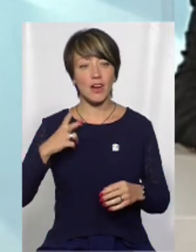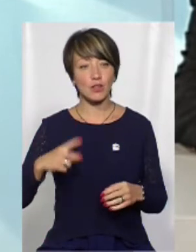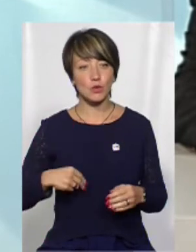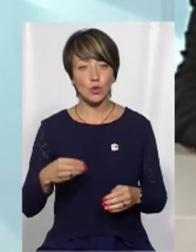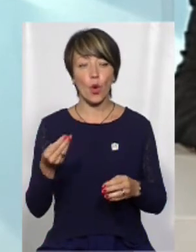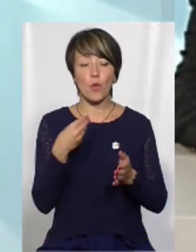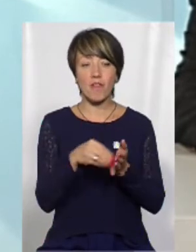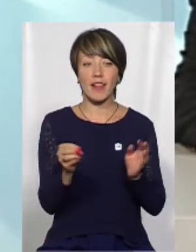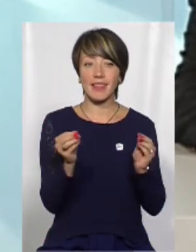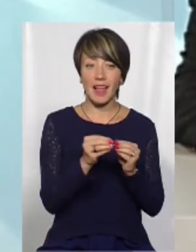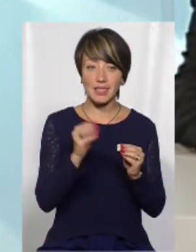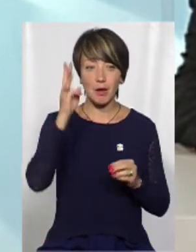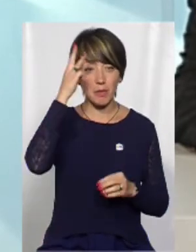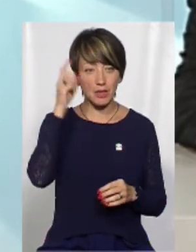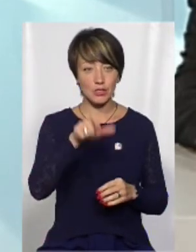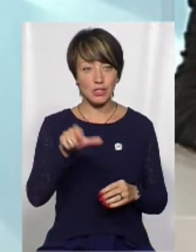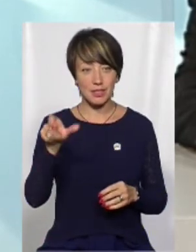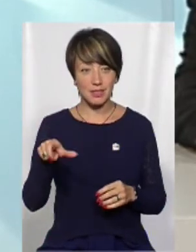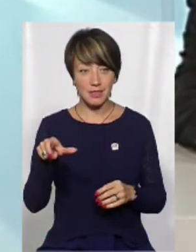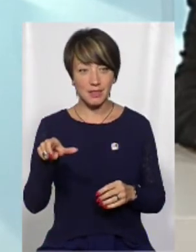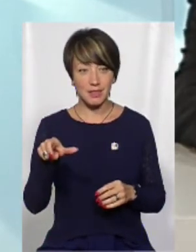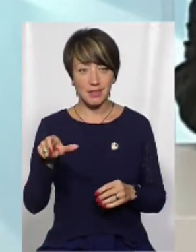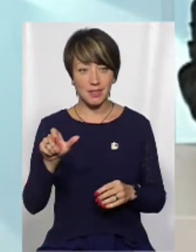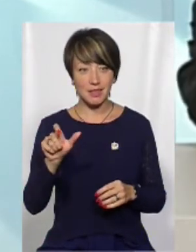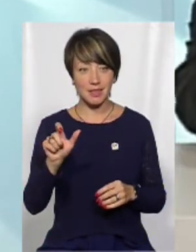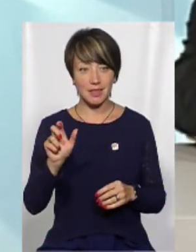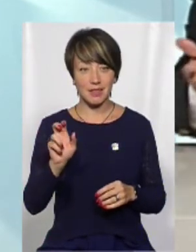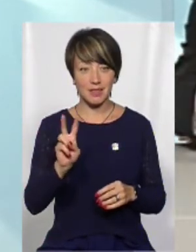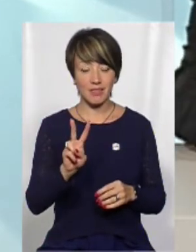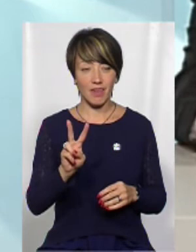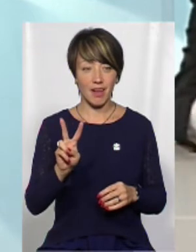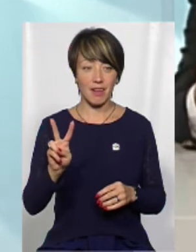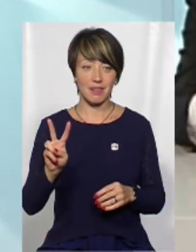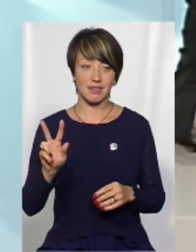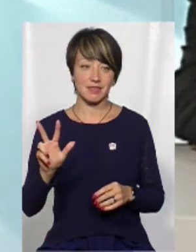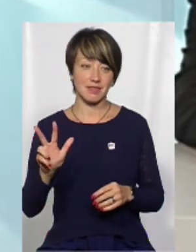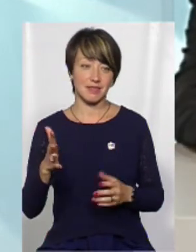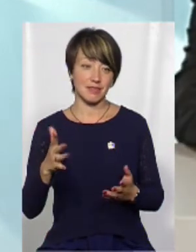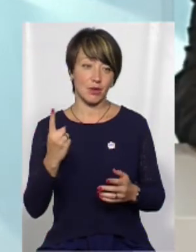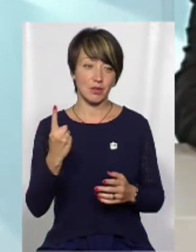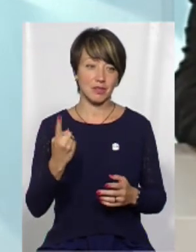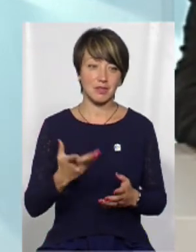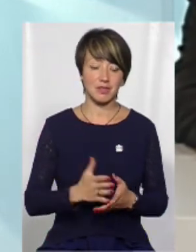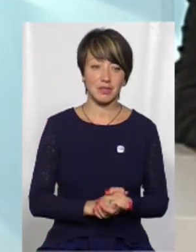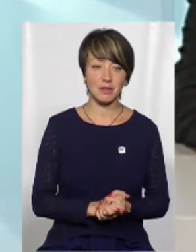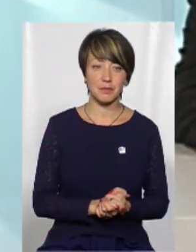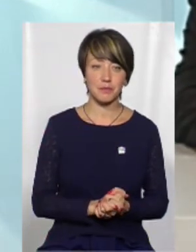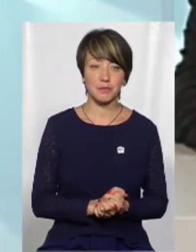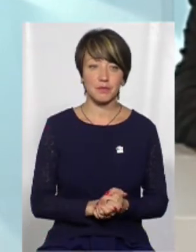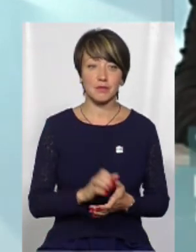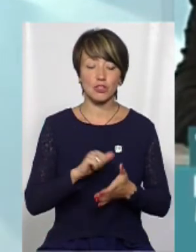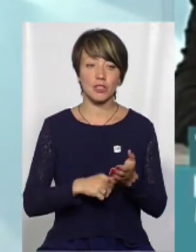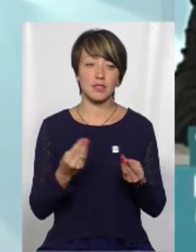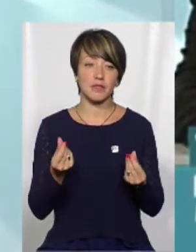будуть купувати 10, а хмельничани combien? 2, 2 або 1. Pour des questions de finance. Да,